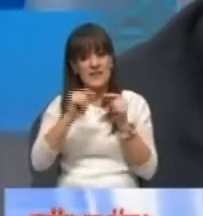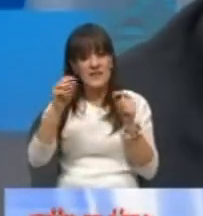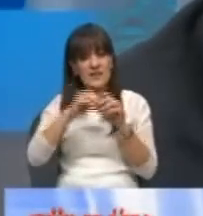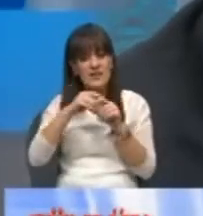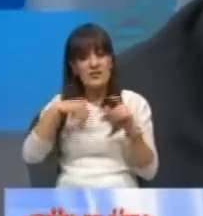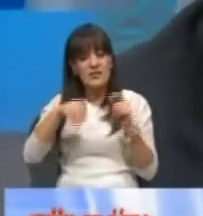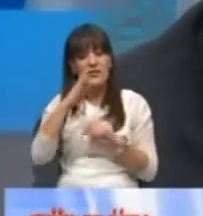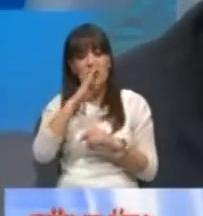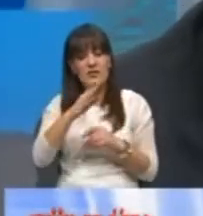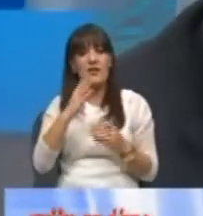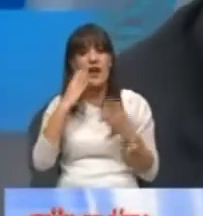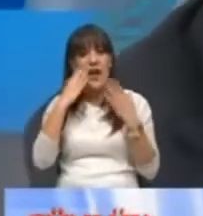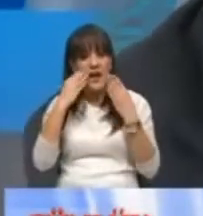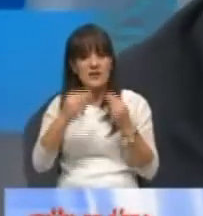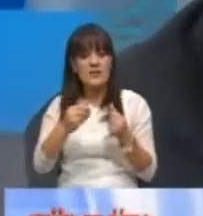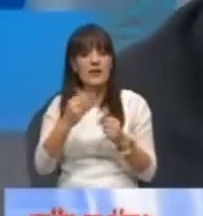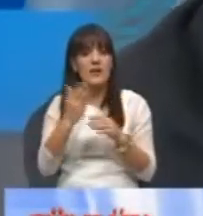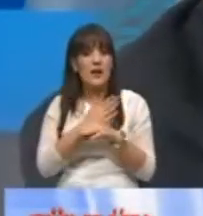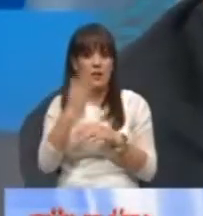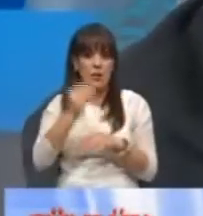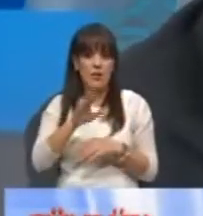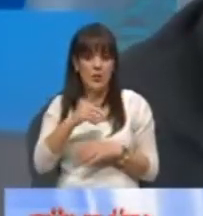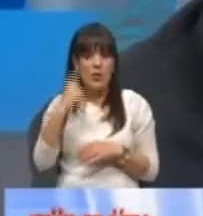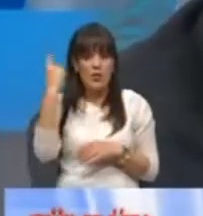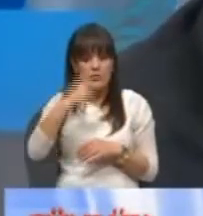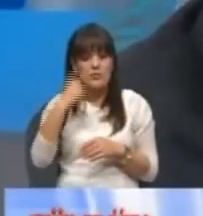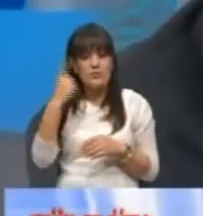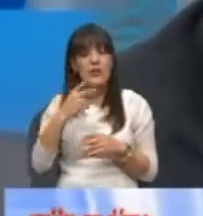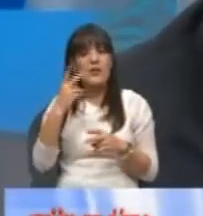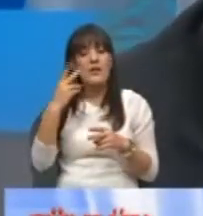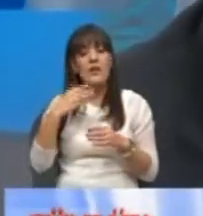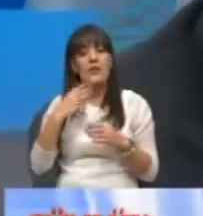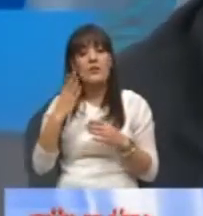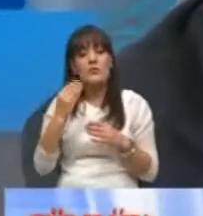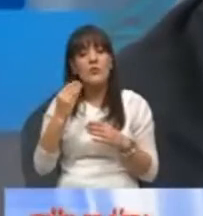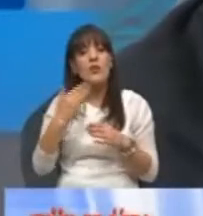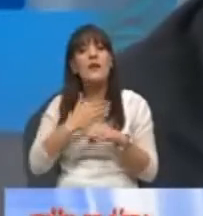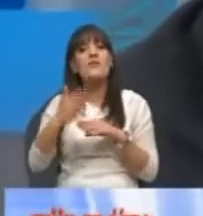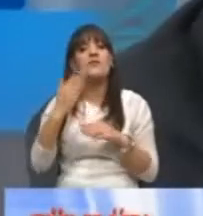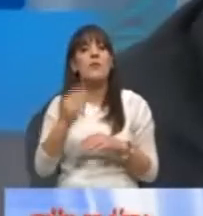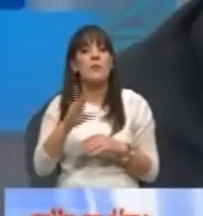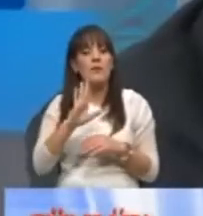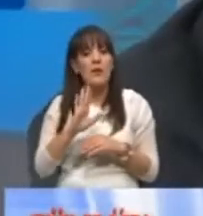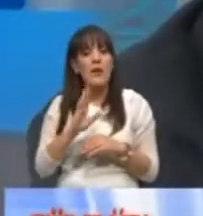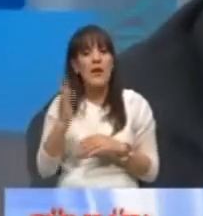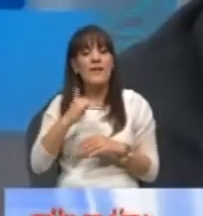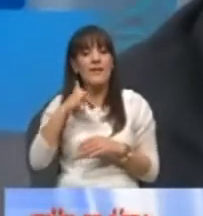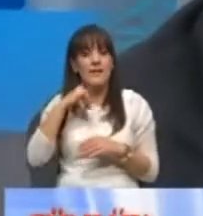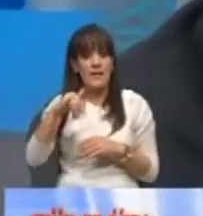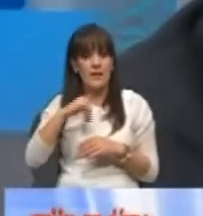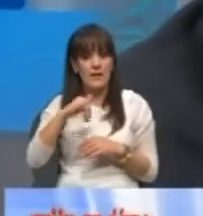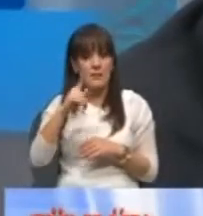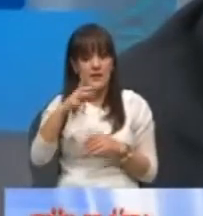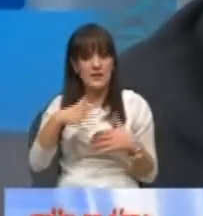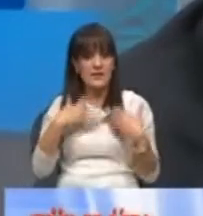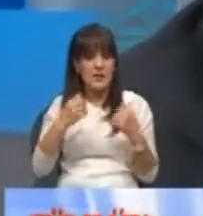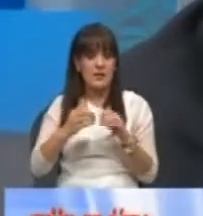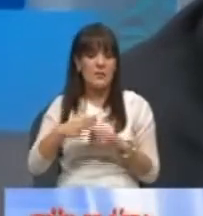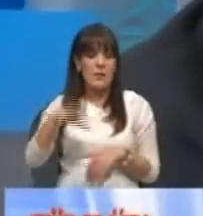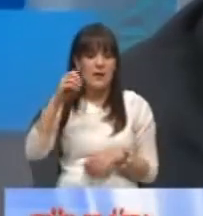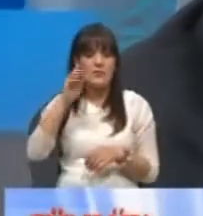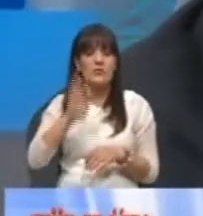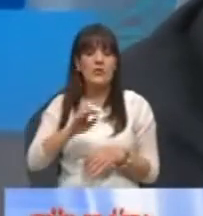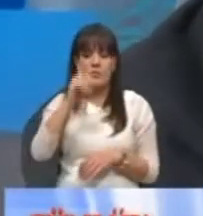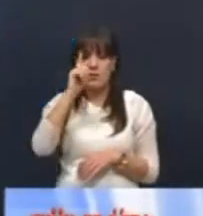ciddi hasara neden olabilir. Onun için mümkün olduğunca geciktirmeden en yakın bir sağlık merkezine